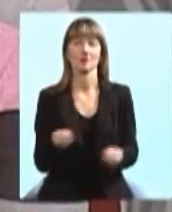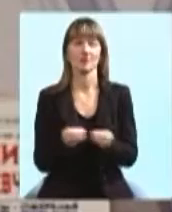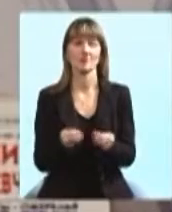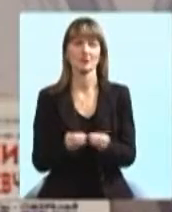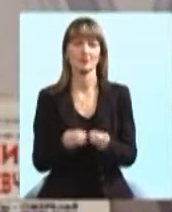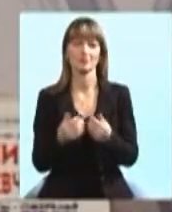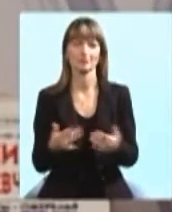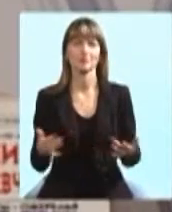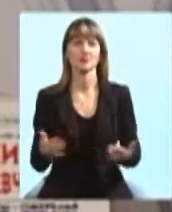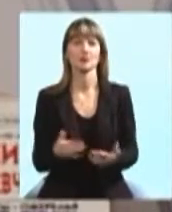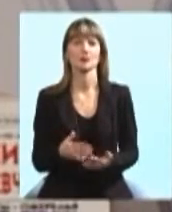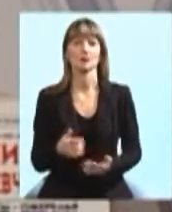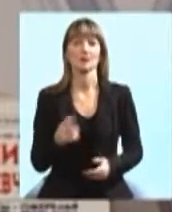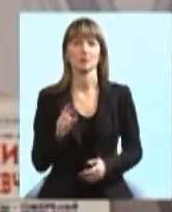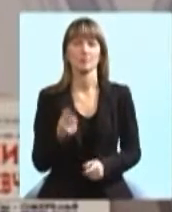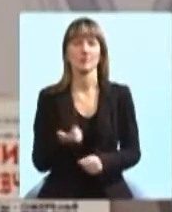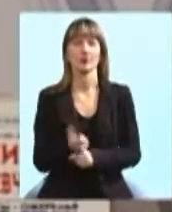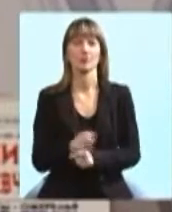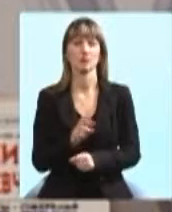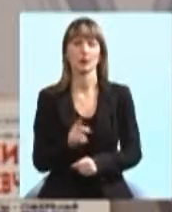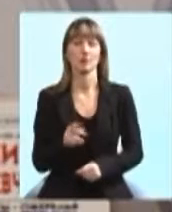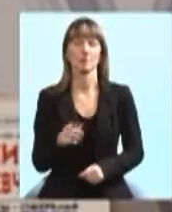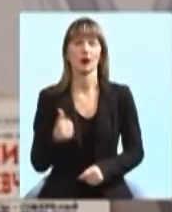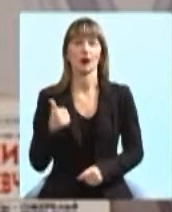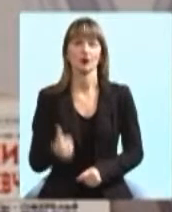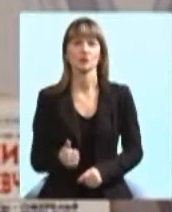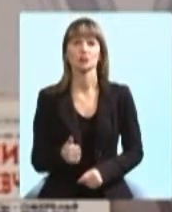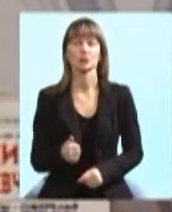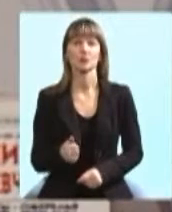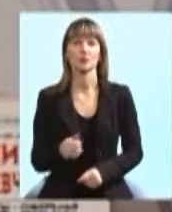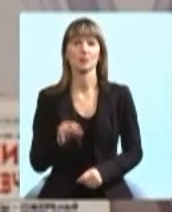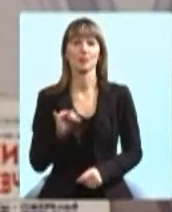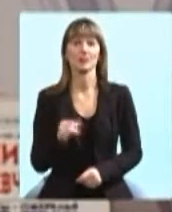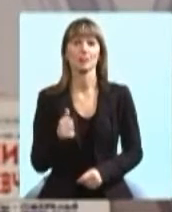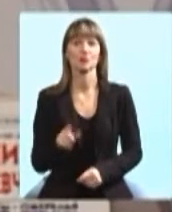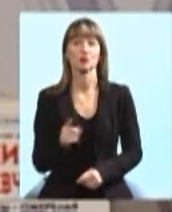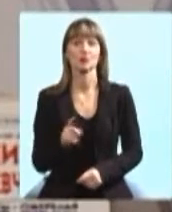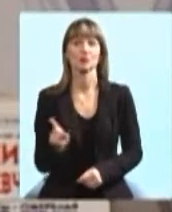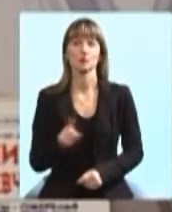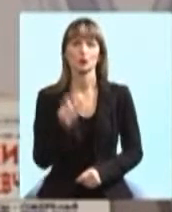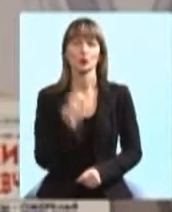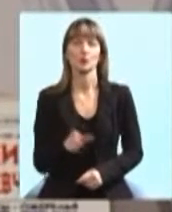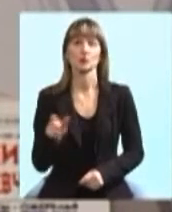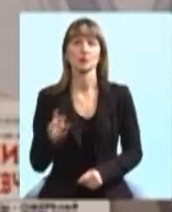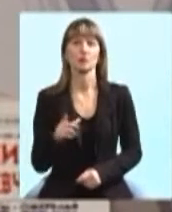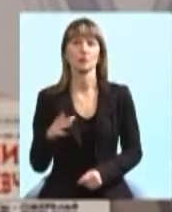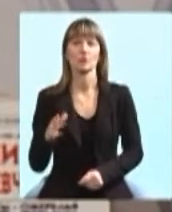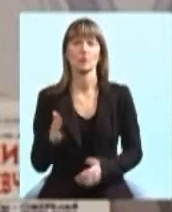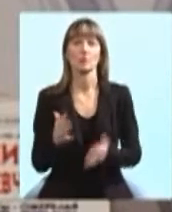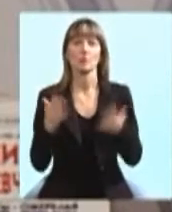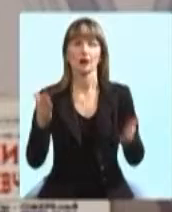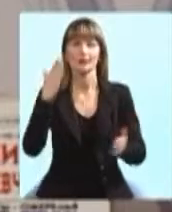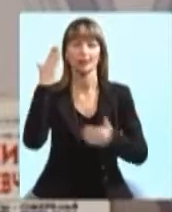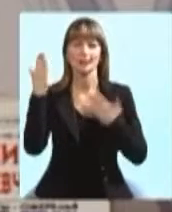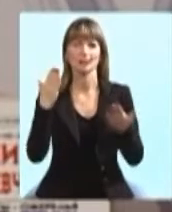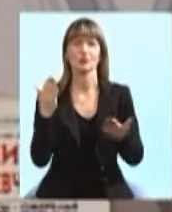приємностей. Это было бы очень круто и довольно хорошо, потому что люди бы были более веселыми,